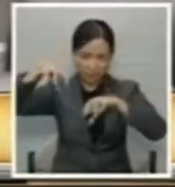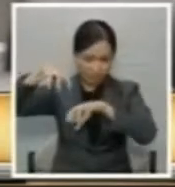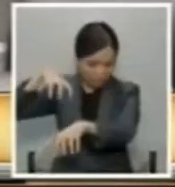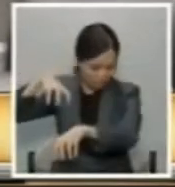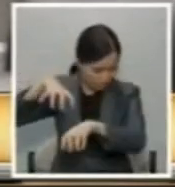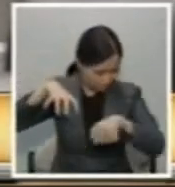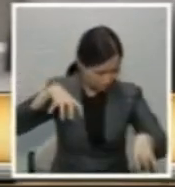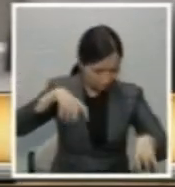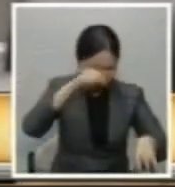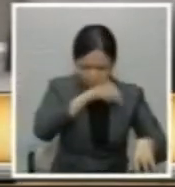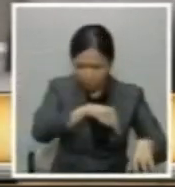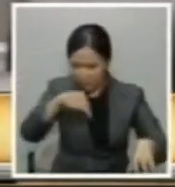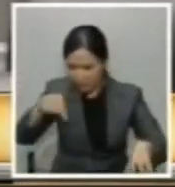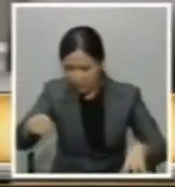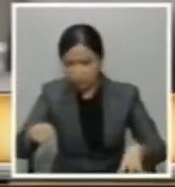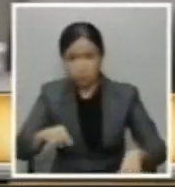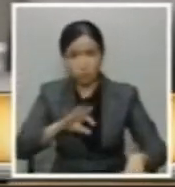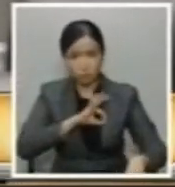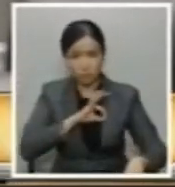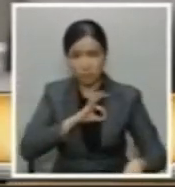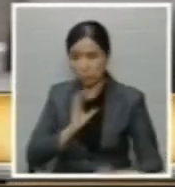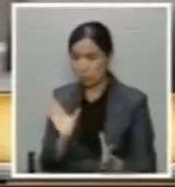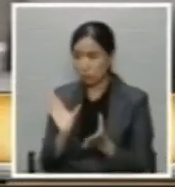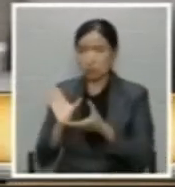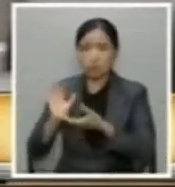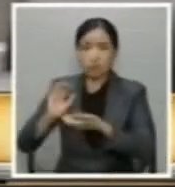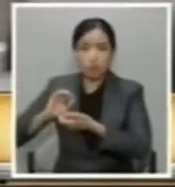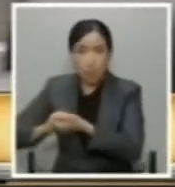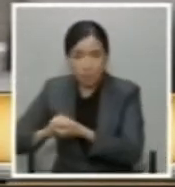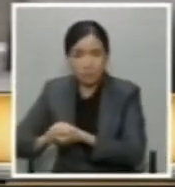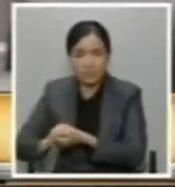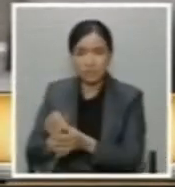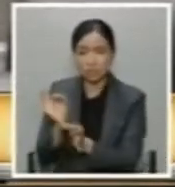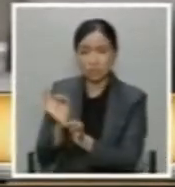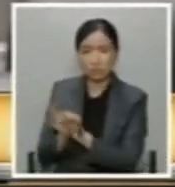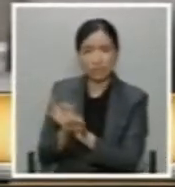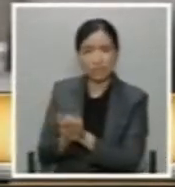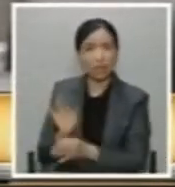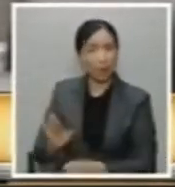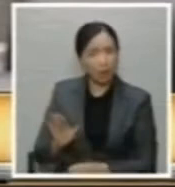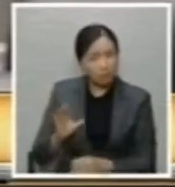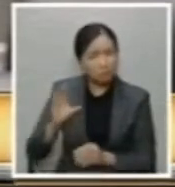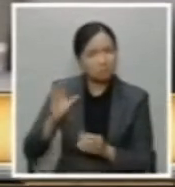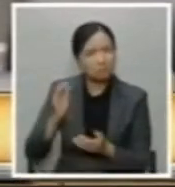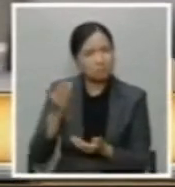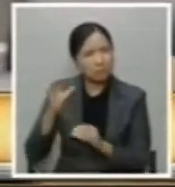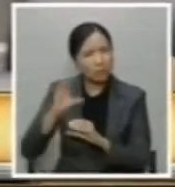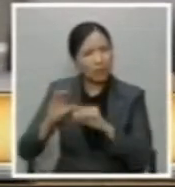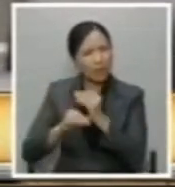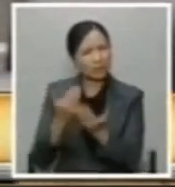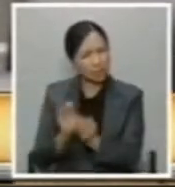มดหรือยังถ้ายังถามว่าทำไมก็อีกครับทั้งที่เป็นประโยชน์ของเข